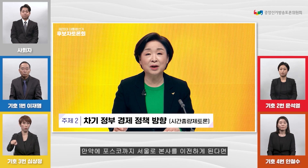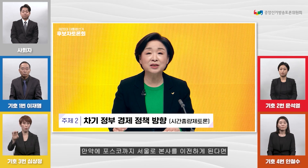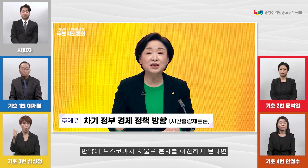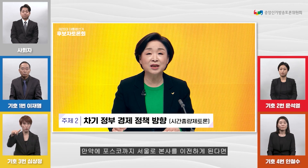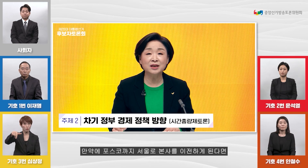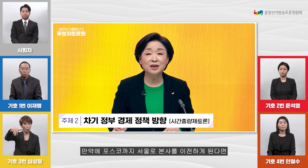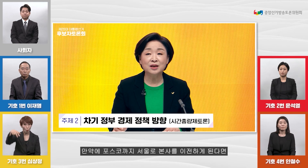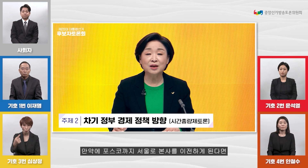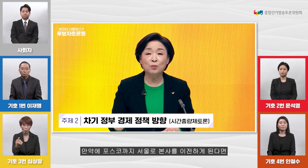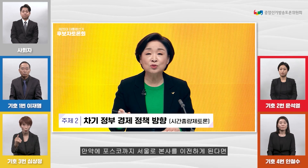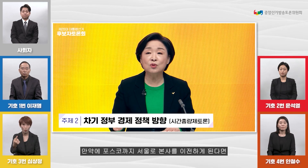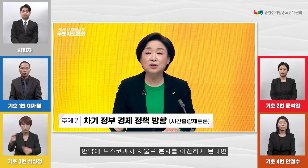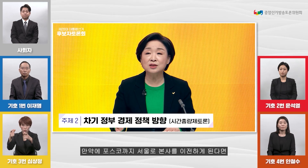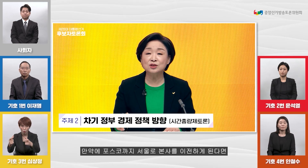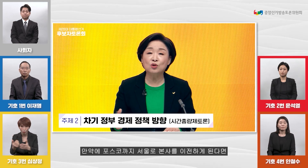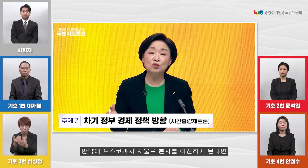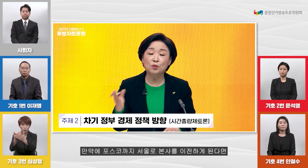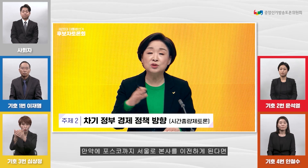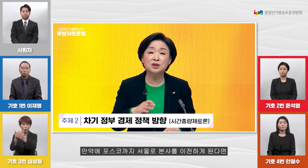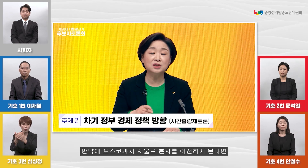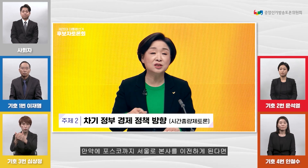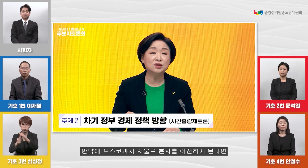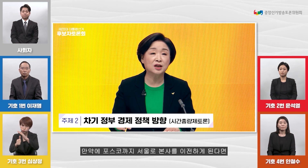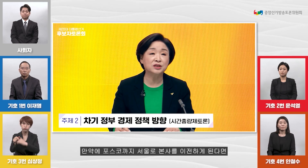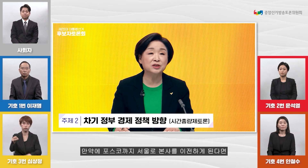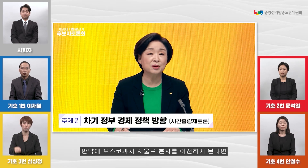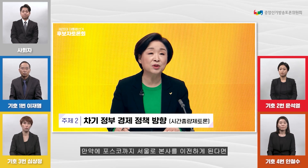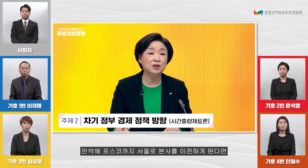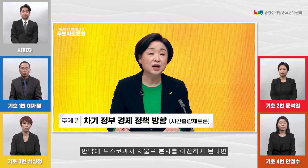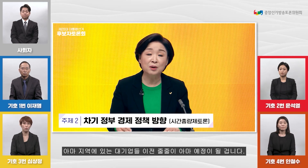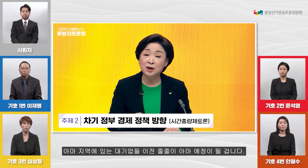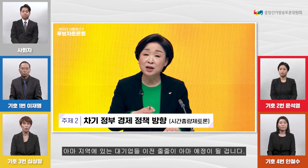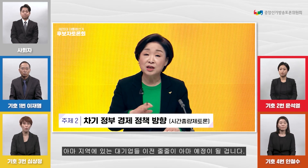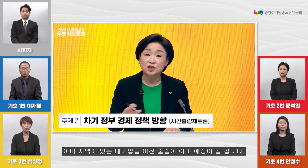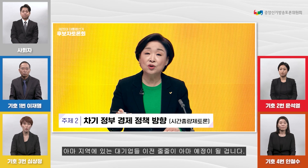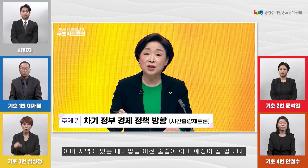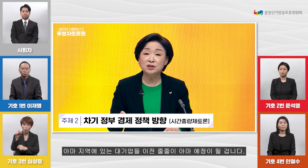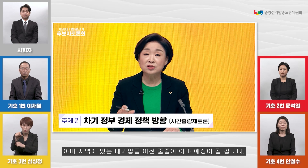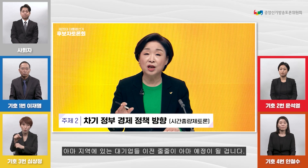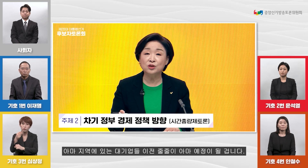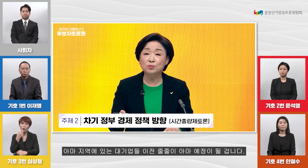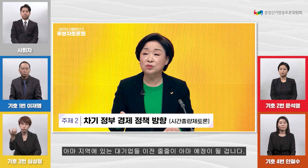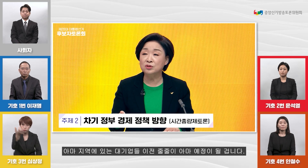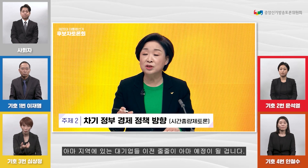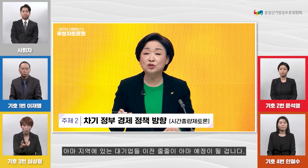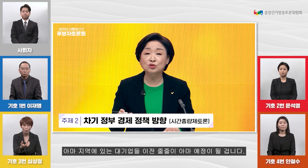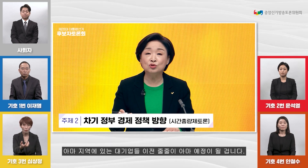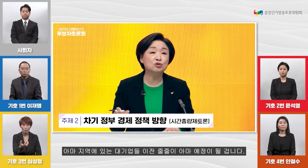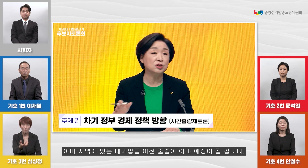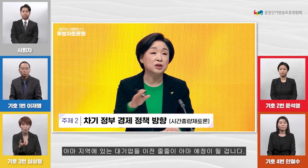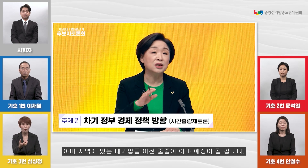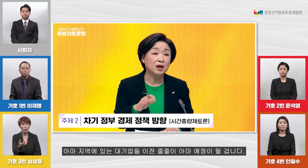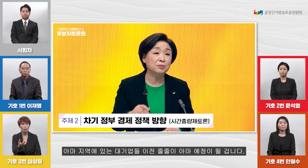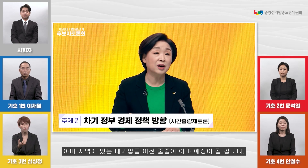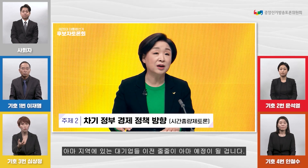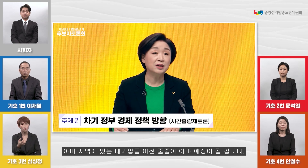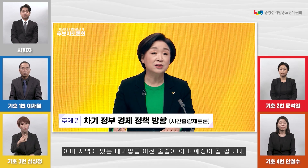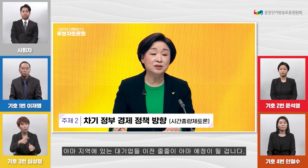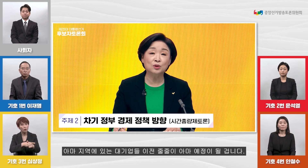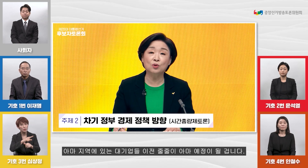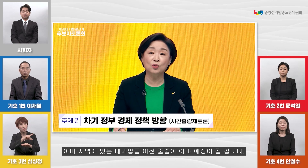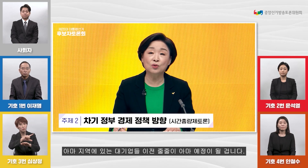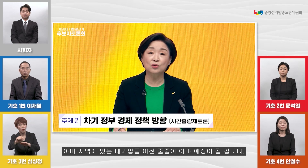상징입니다. 만약에 포스코까지 서울로 본사를 이전하게 된다면 아마 지역에 있는 대기업들 이전 줄줄이